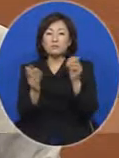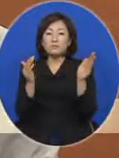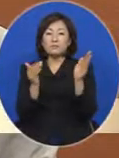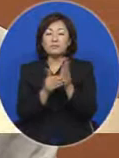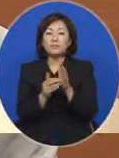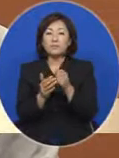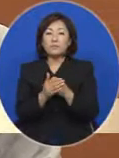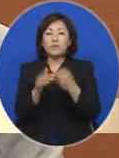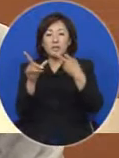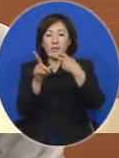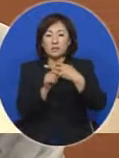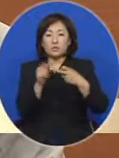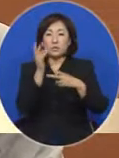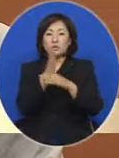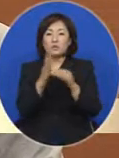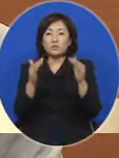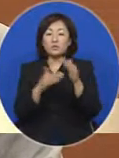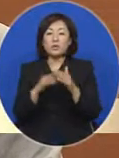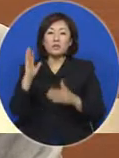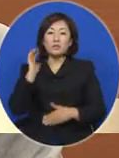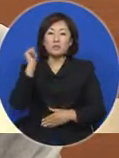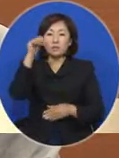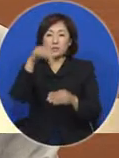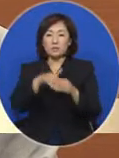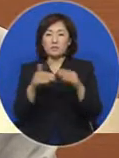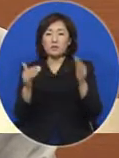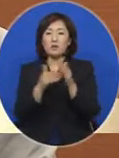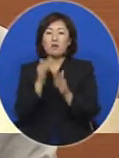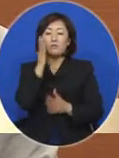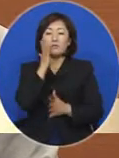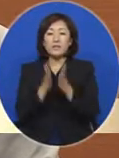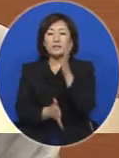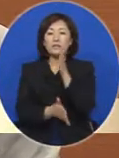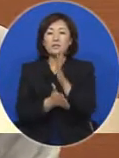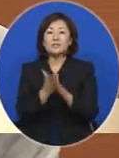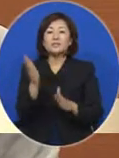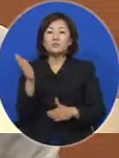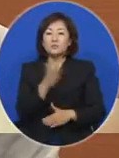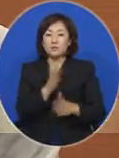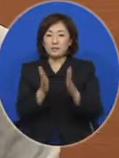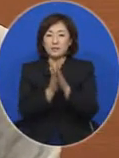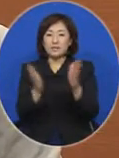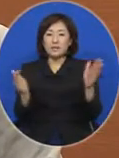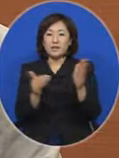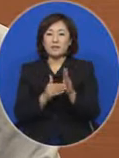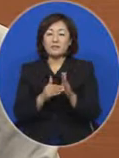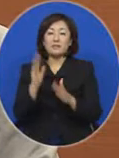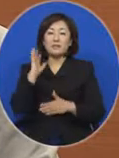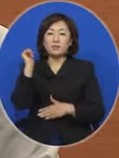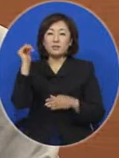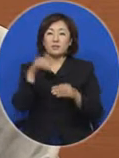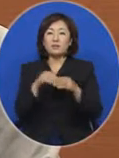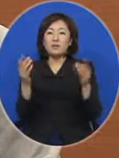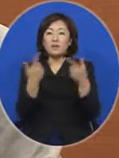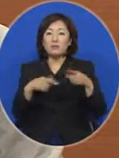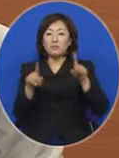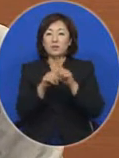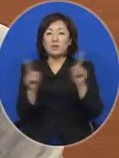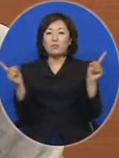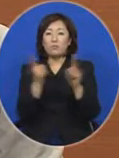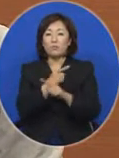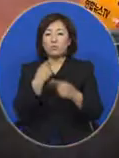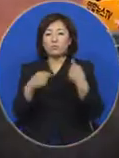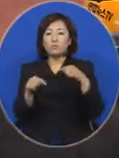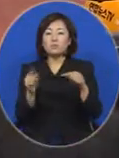12월 대권에서 반드시 울산에서부터 시작을 해서 대권 창출, 정권 재창출을 하도록